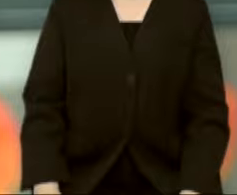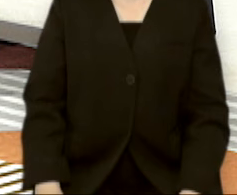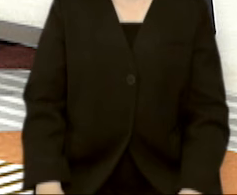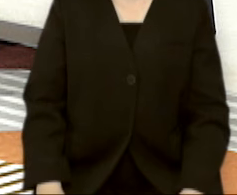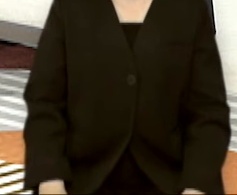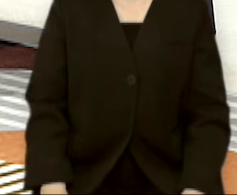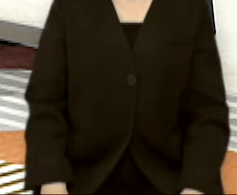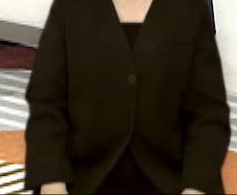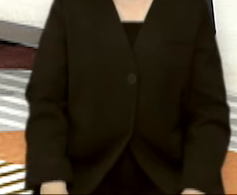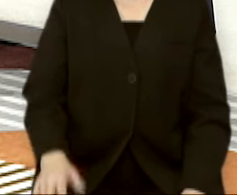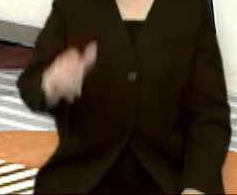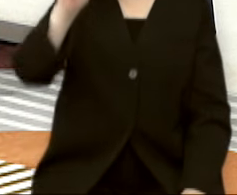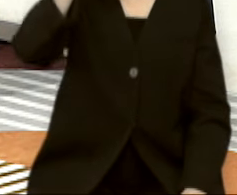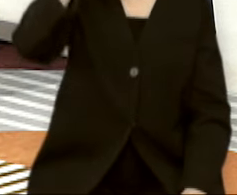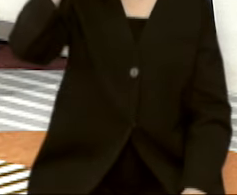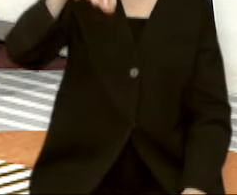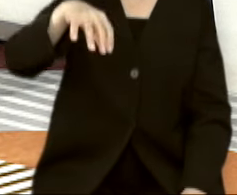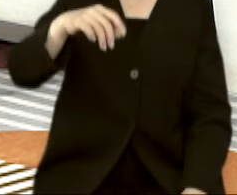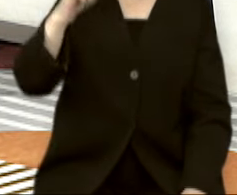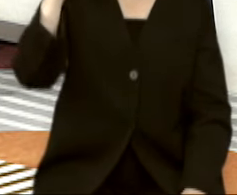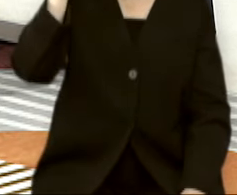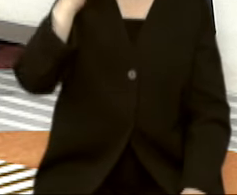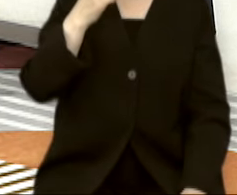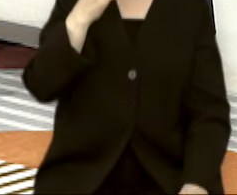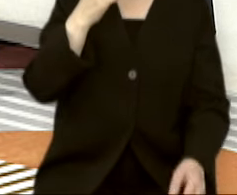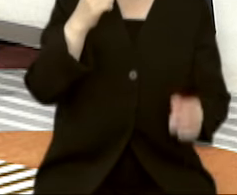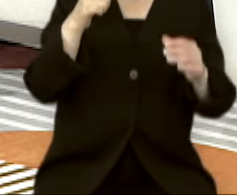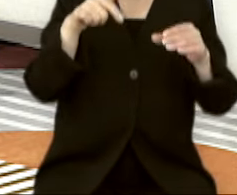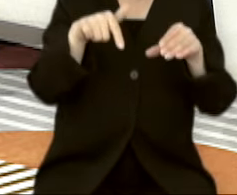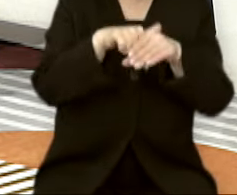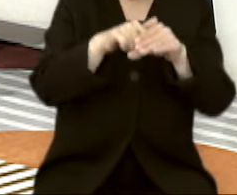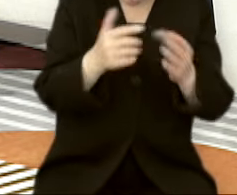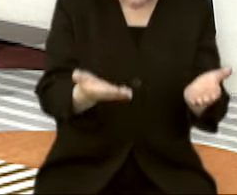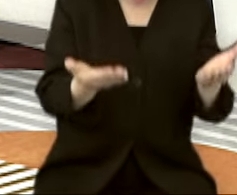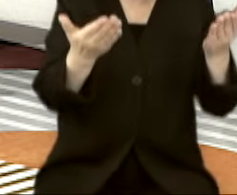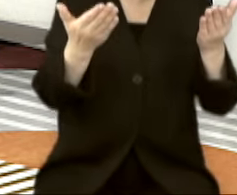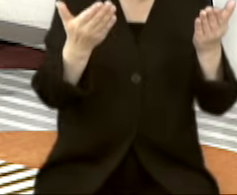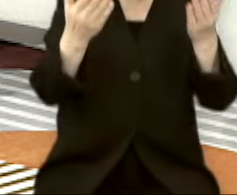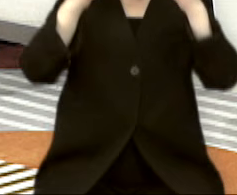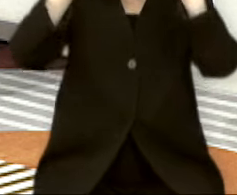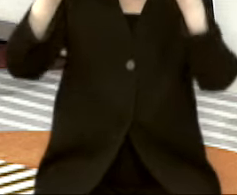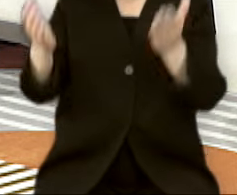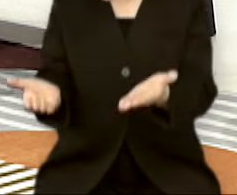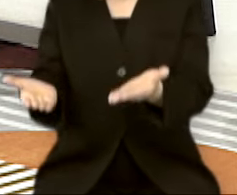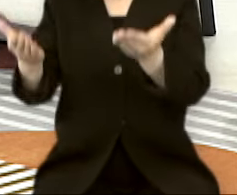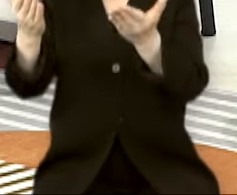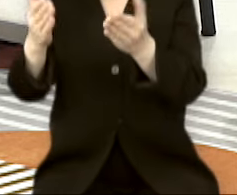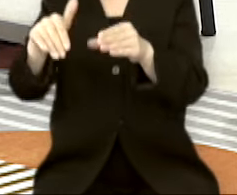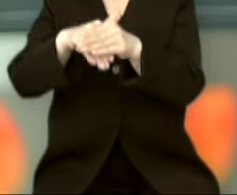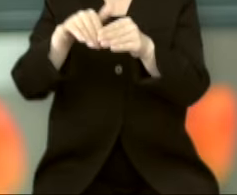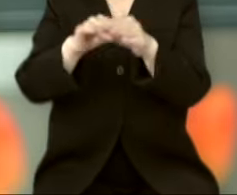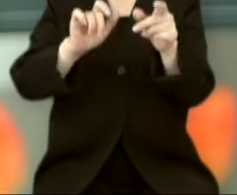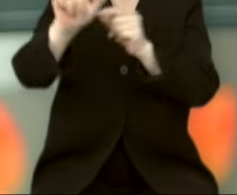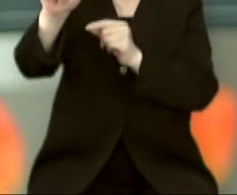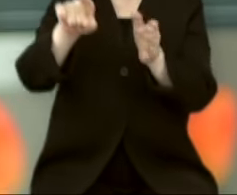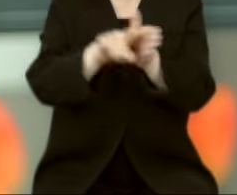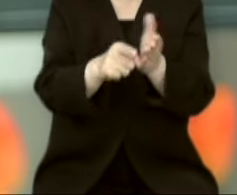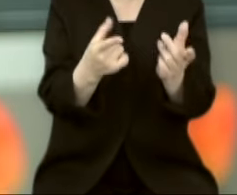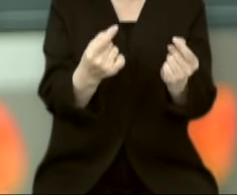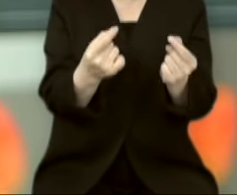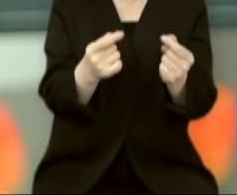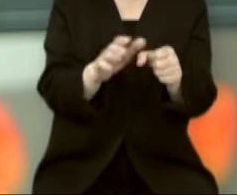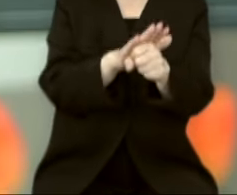감사드립니다. 사실 인도 하면은 힌두교 그리고 이슬람교가 다수인 걸로 다들 알고 계시잖아요.